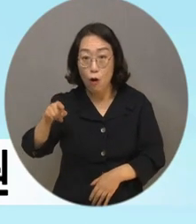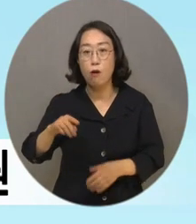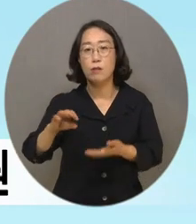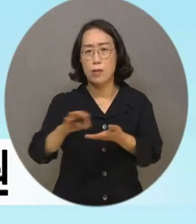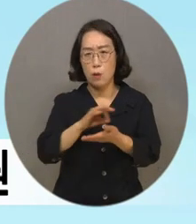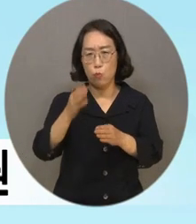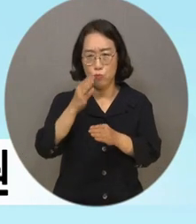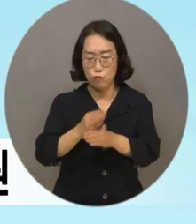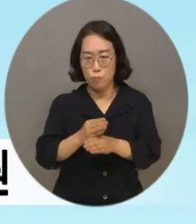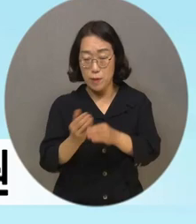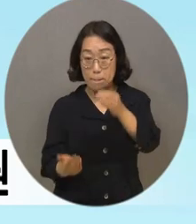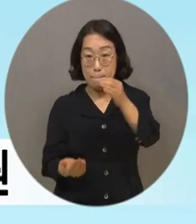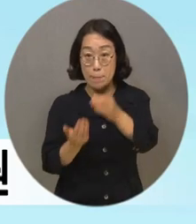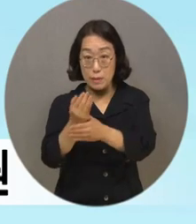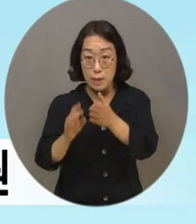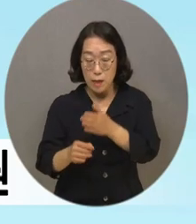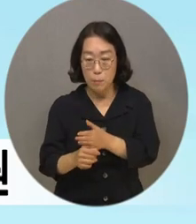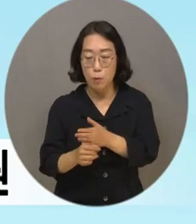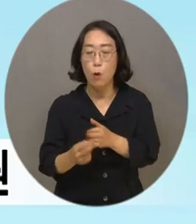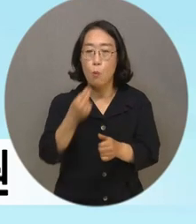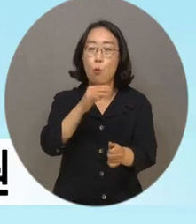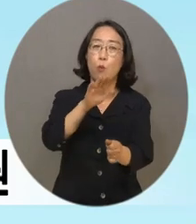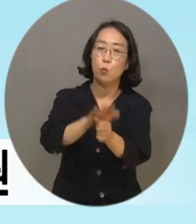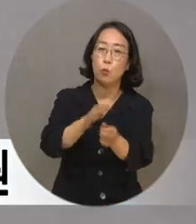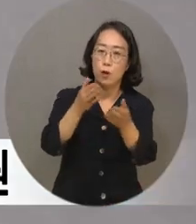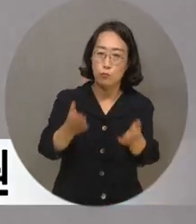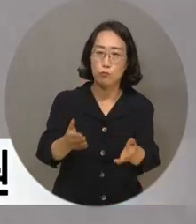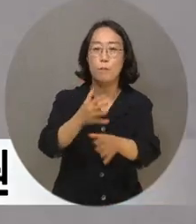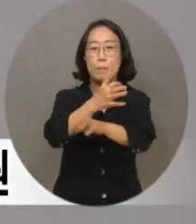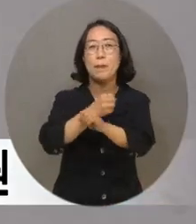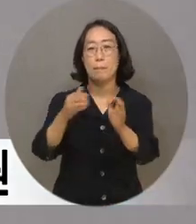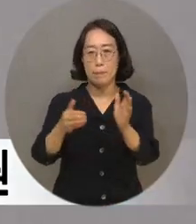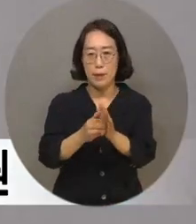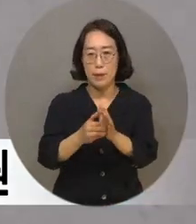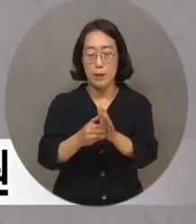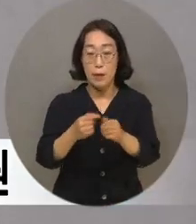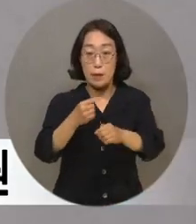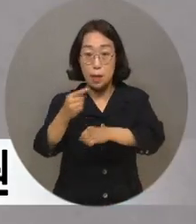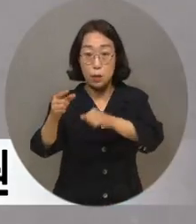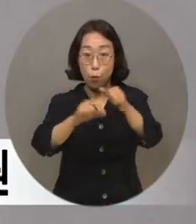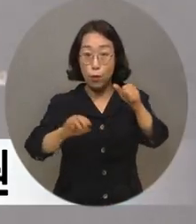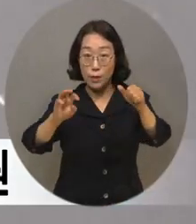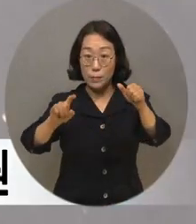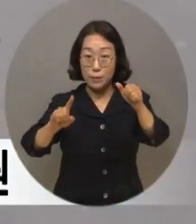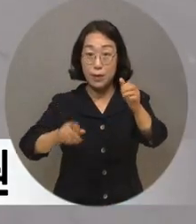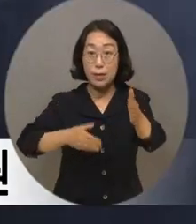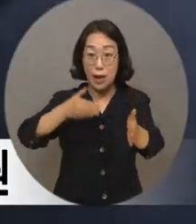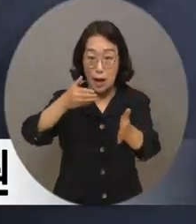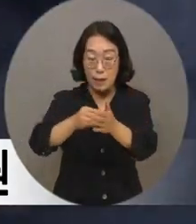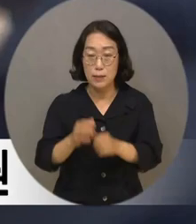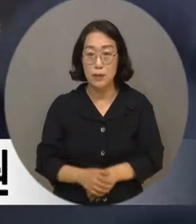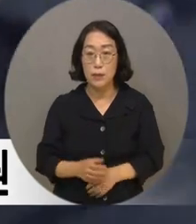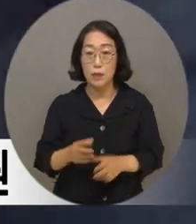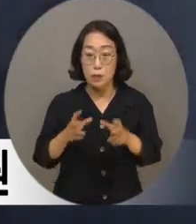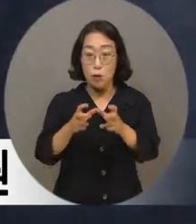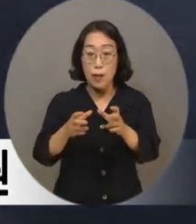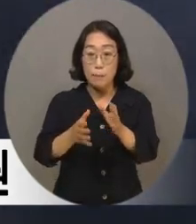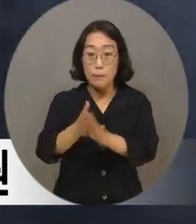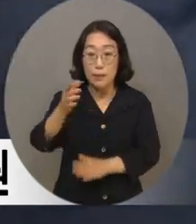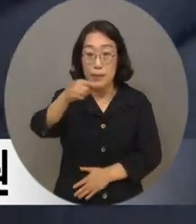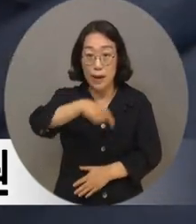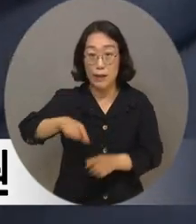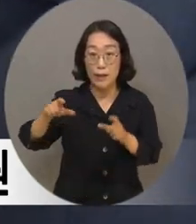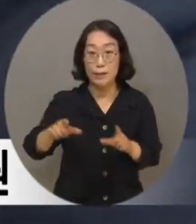보장해주는 배상책임 보험에 가입했습니다. 보험 가입 기간은 내년 5월 31일까지로 성남시에 주소를